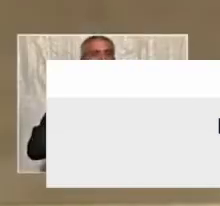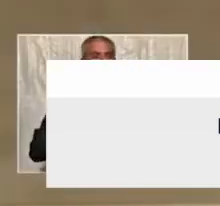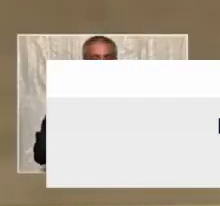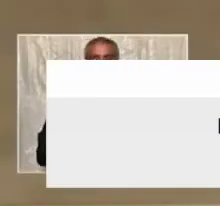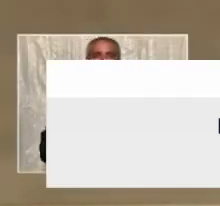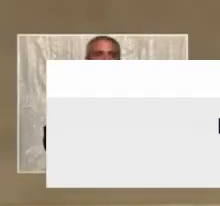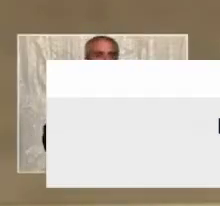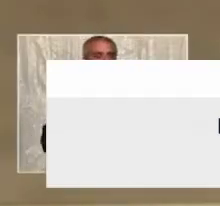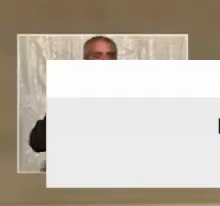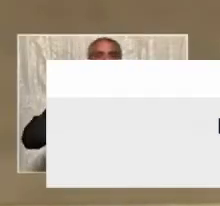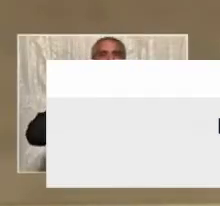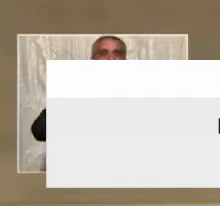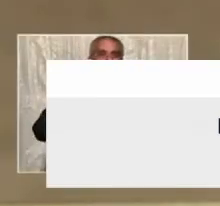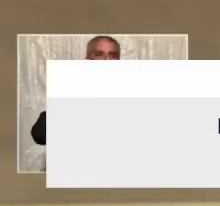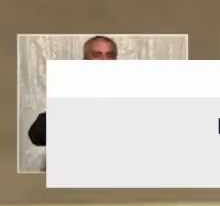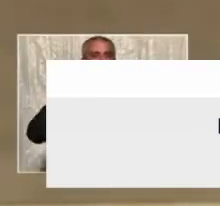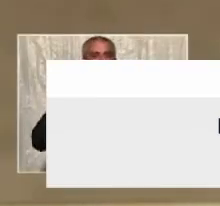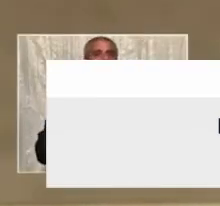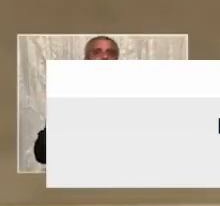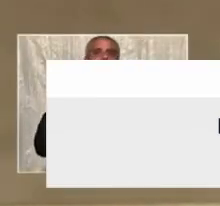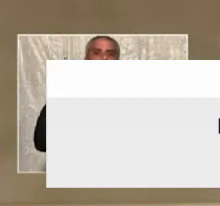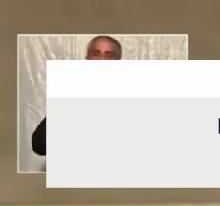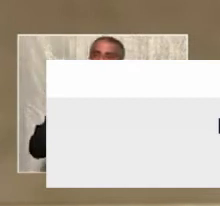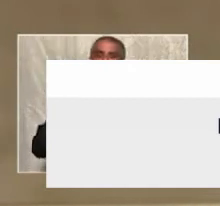לדורות הבאים, והוא עושה את זה במסגרת, אתה יודע,